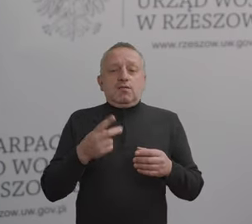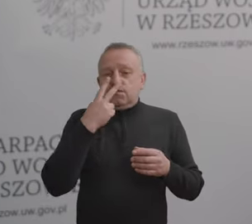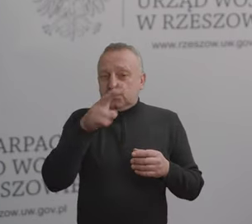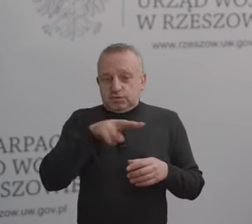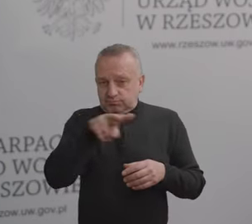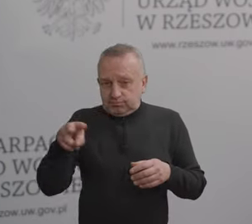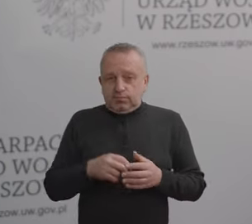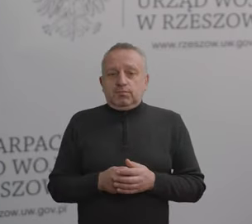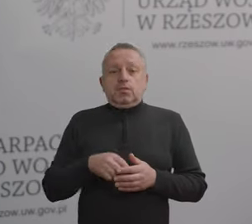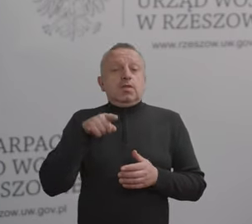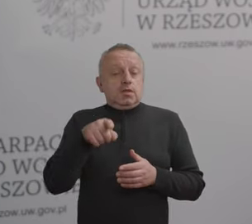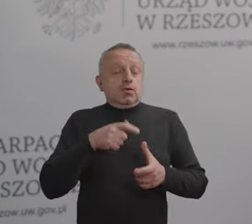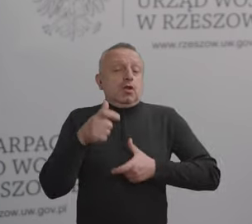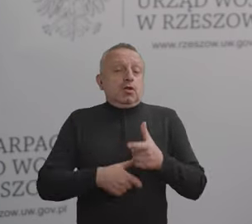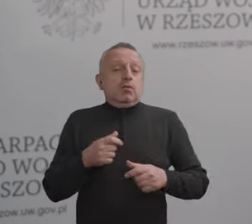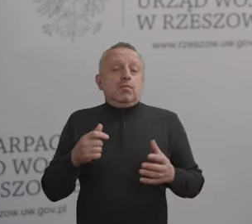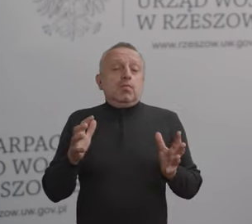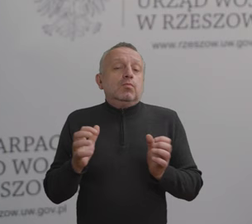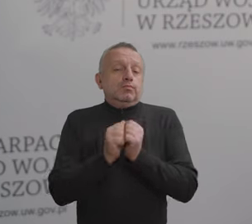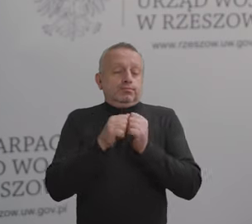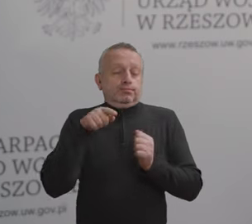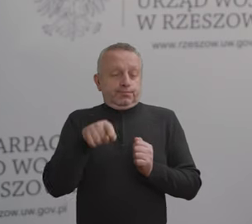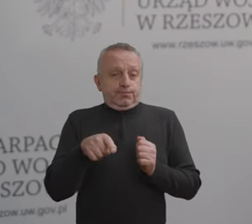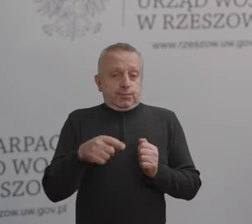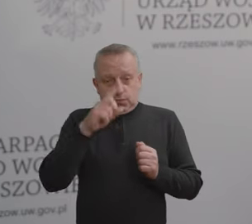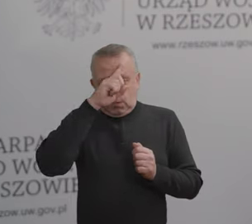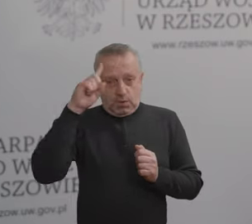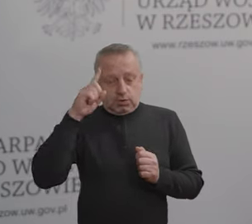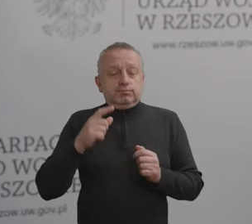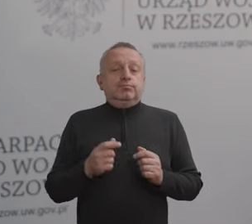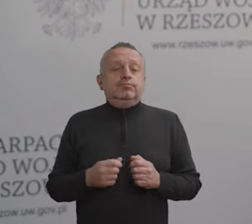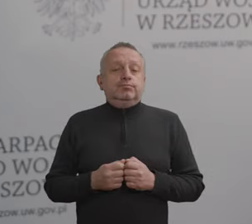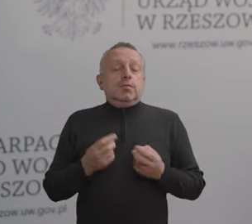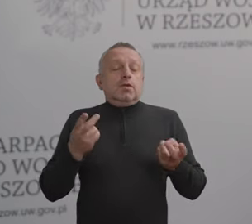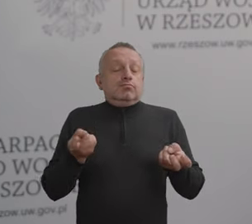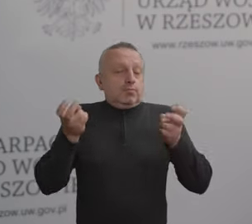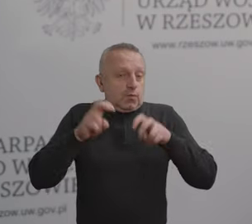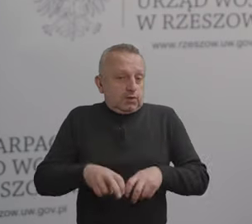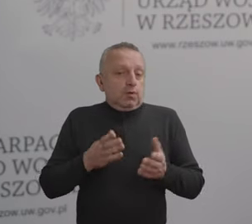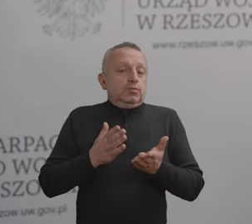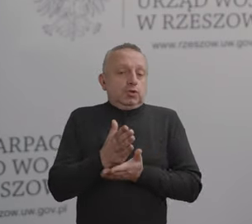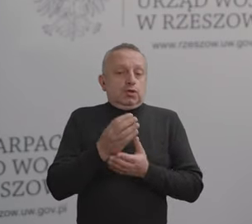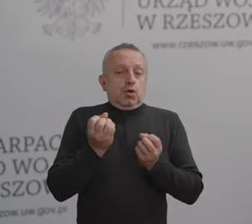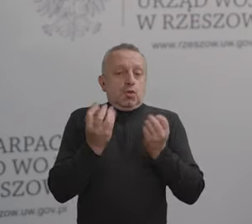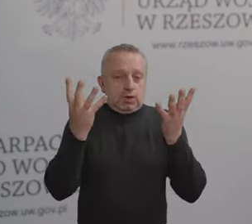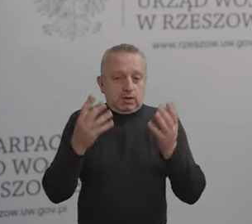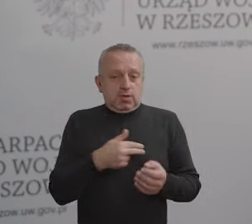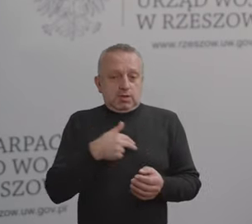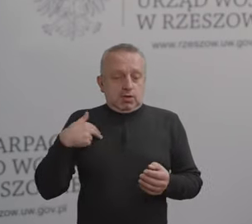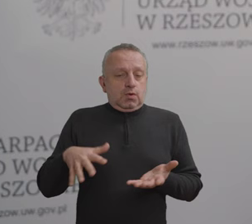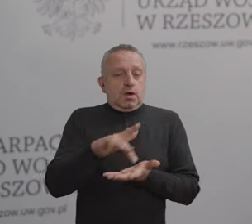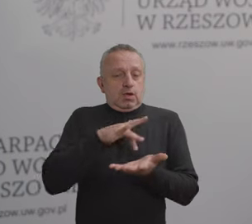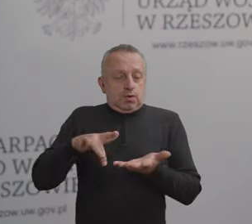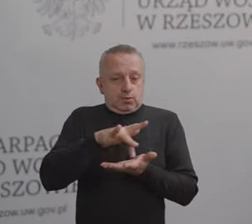publicznego pełnili oni rolę lokalnych liderów społecznych, przyczyniając się do rozwoju gospodarczego i kulturalnego